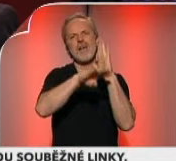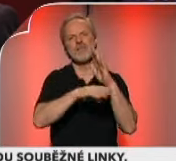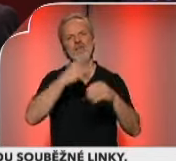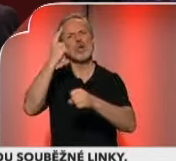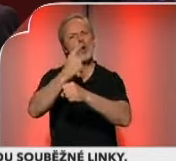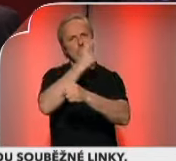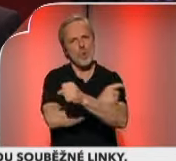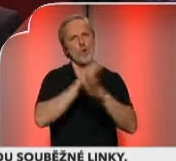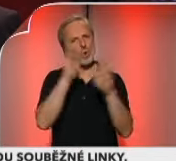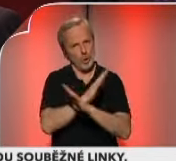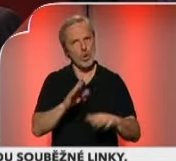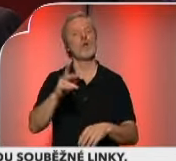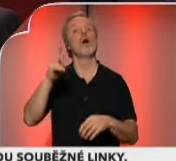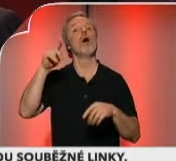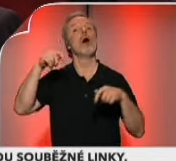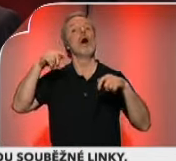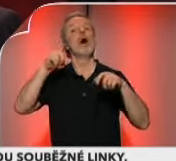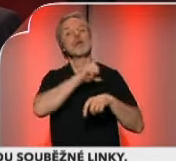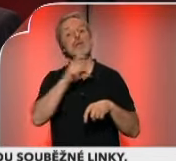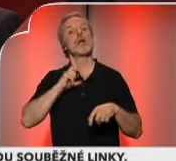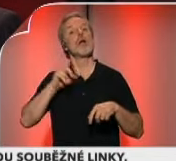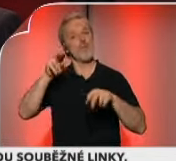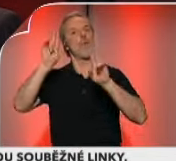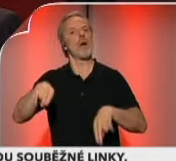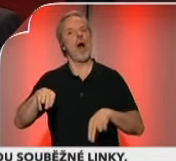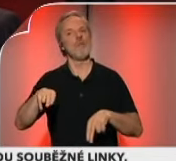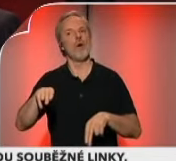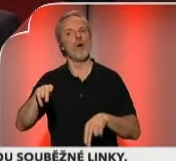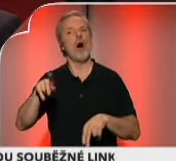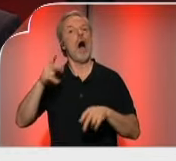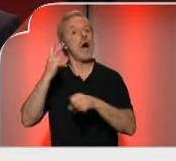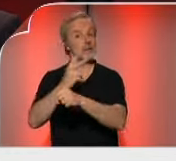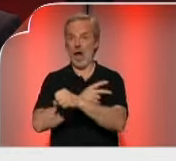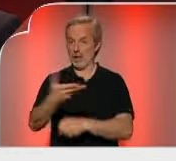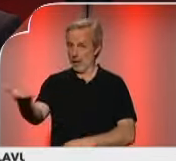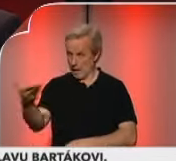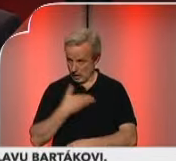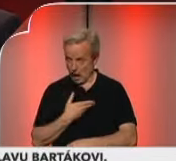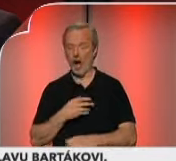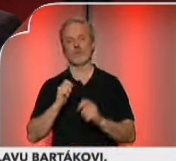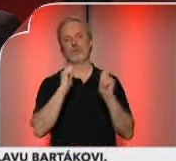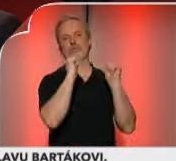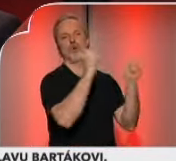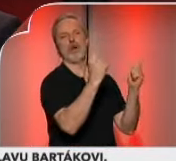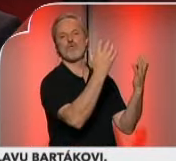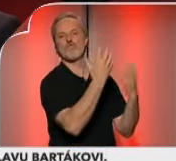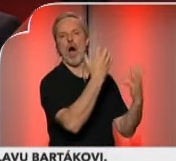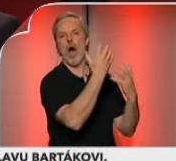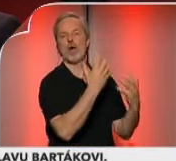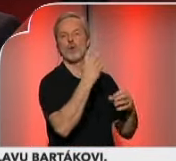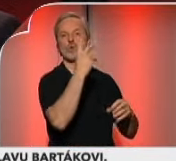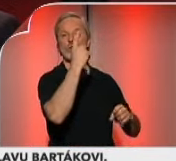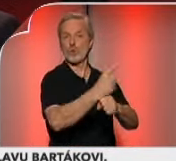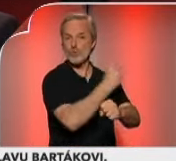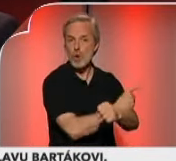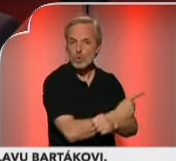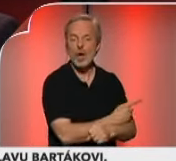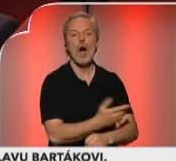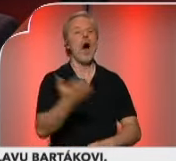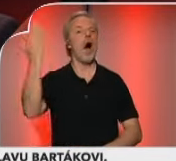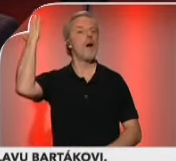nárok mají a pokud jim ho stát nedá Mohou se obrátit na soudy a požádat o jeho vydání soudně a exministr kultury